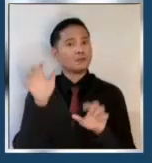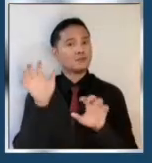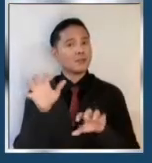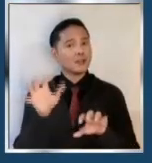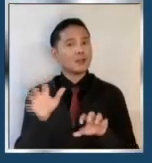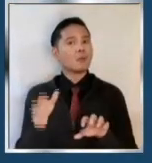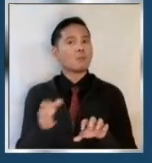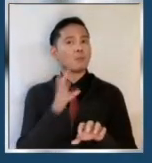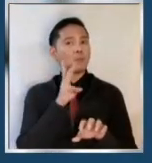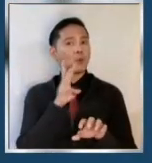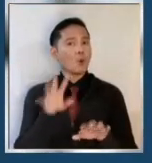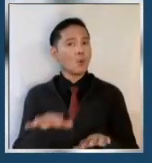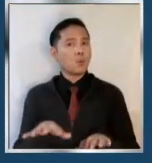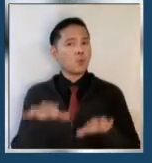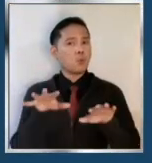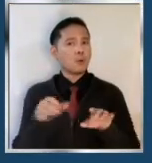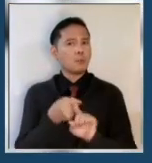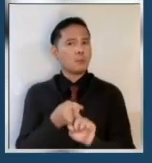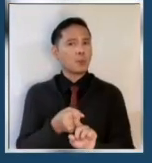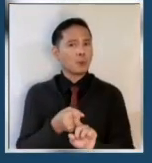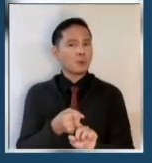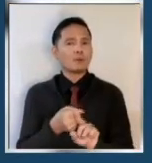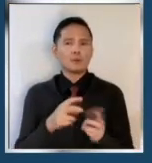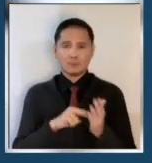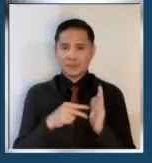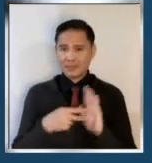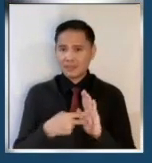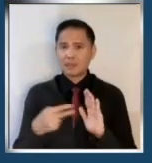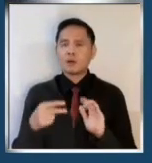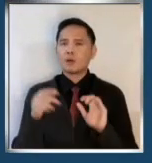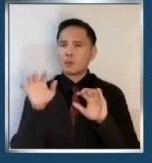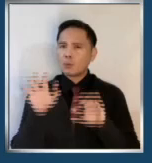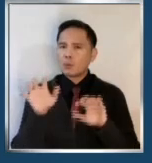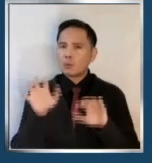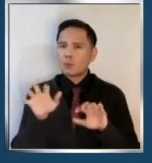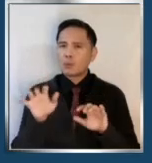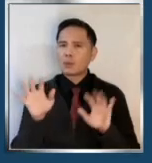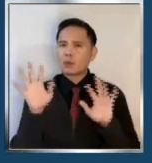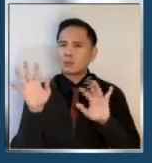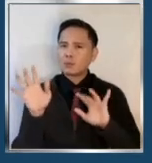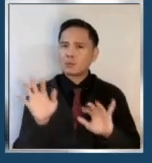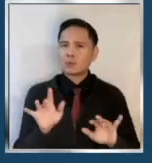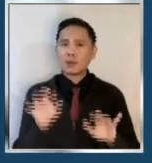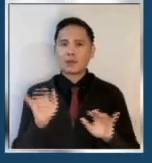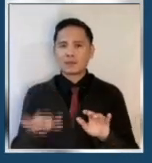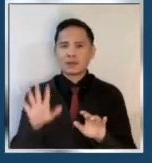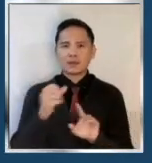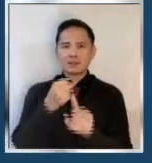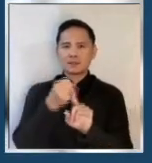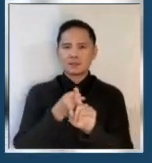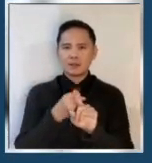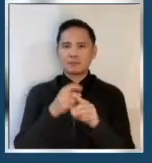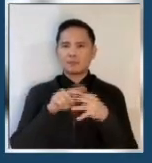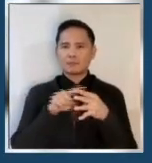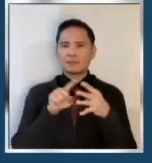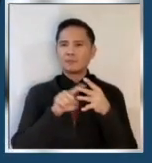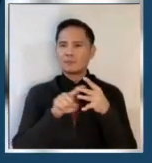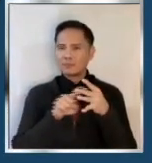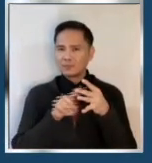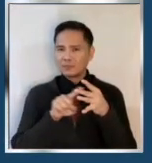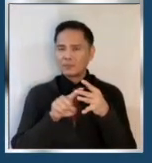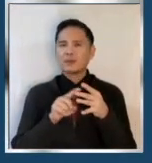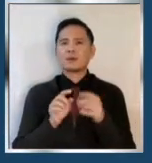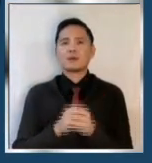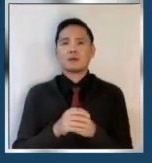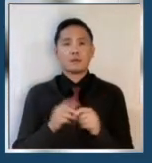mga kapuso, mababa pa rin ang dami ng ulan para sa unang bahagi ng September sa malaking bahagi ng bansa. Dito sa tinitingnan nating